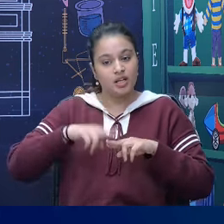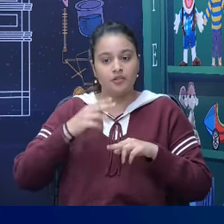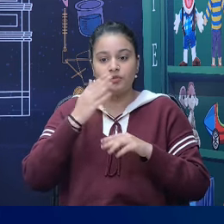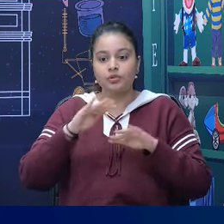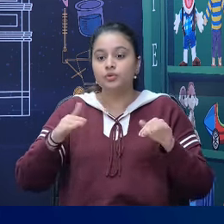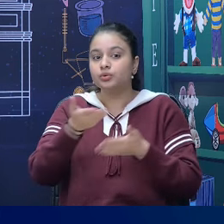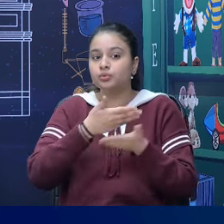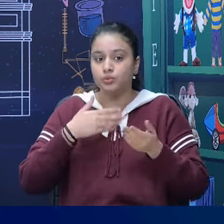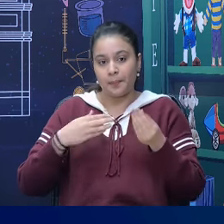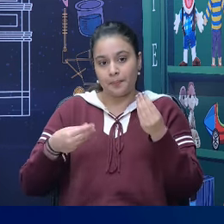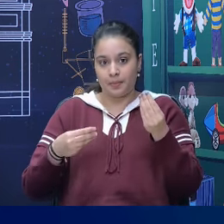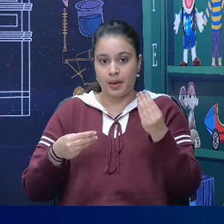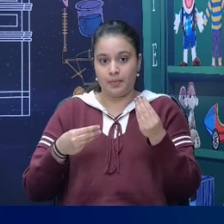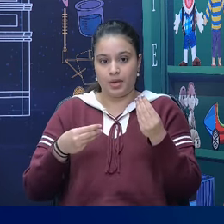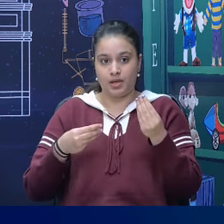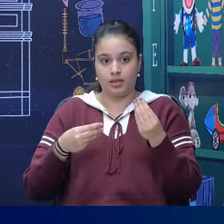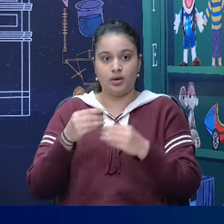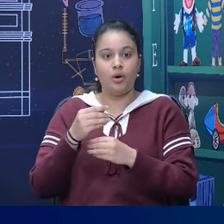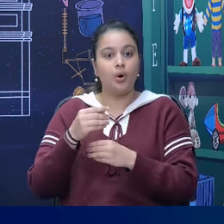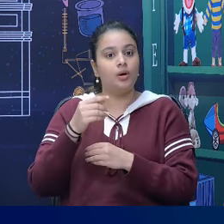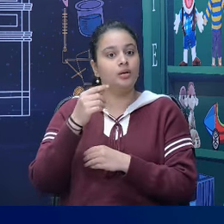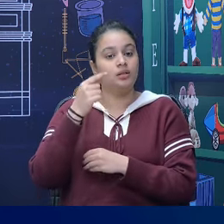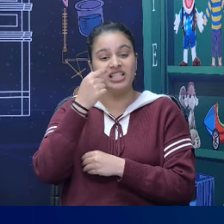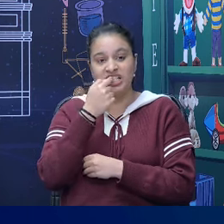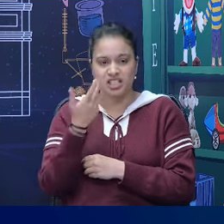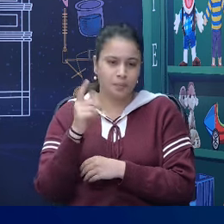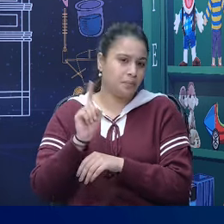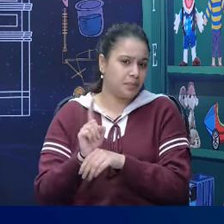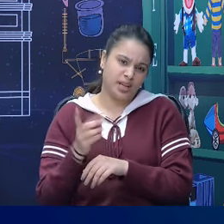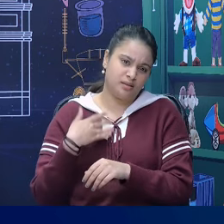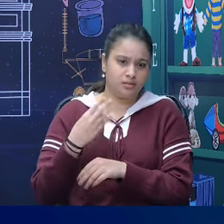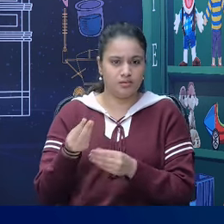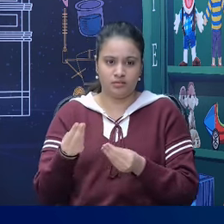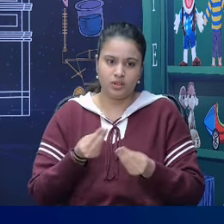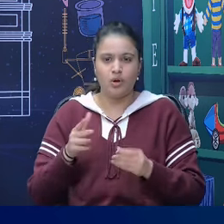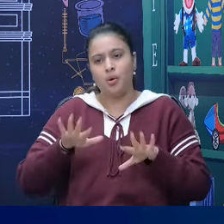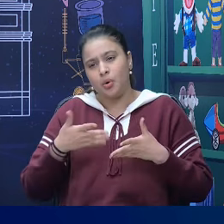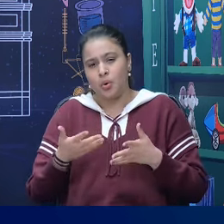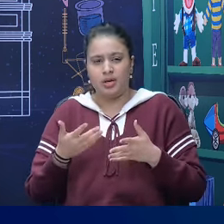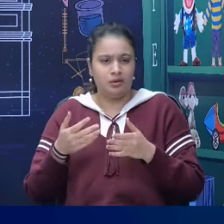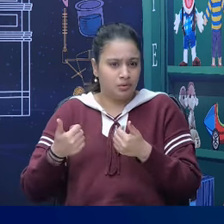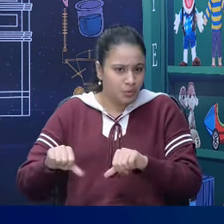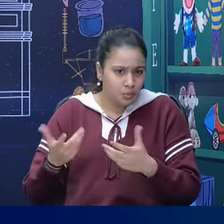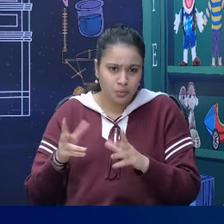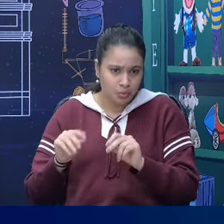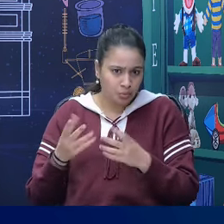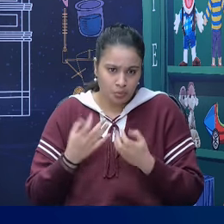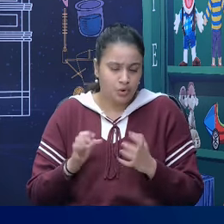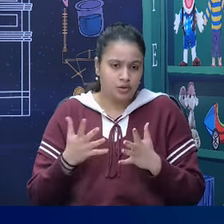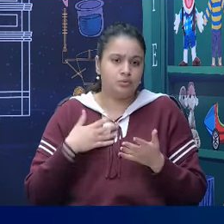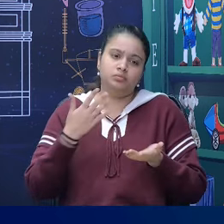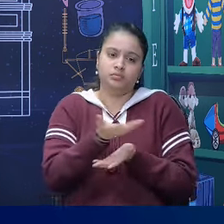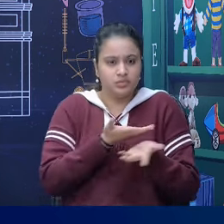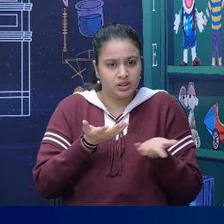तो एक पेपर पेन ले लीजिए और अगर पेपर पेन नहीं है तो आप चर्चा भी कर सकते हैं आप हमें बता भी सकते आप बोल के